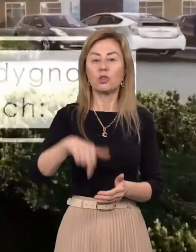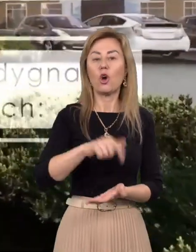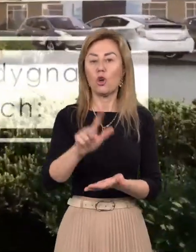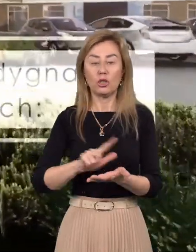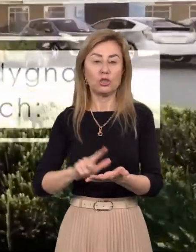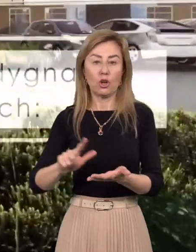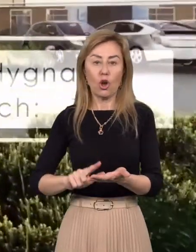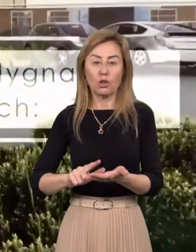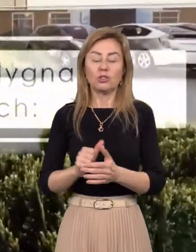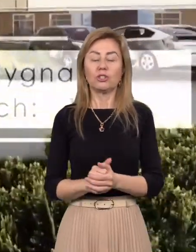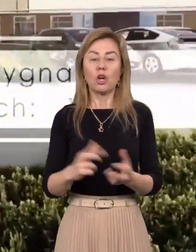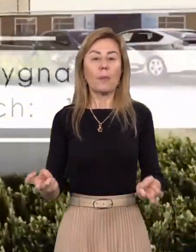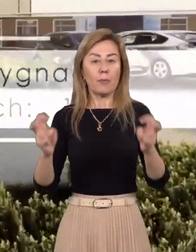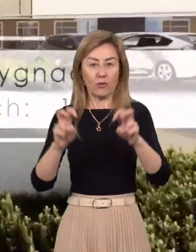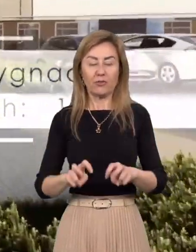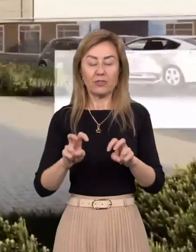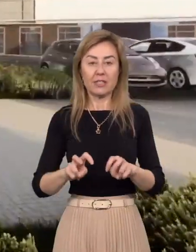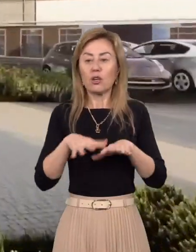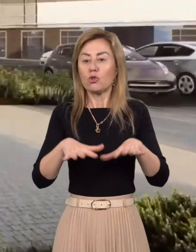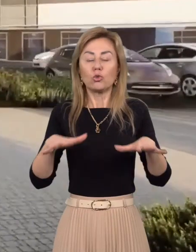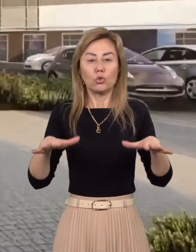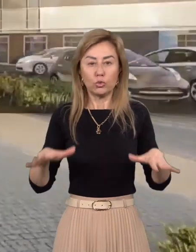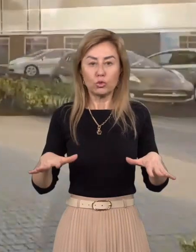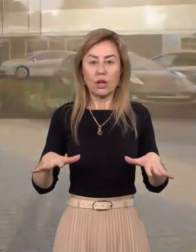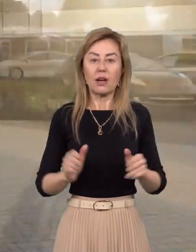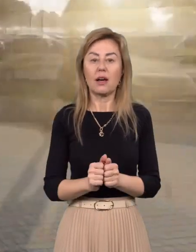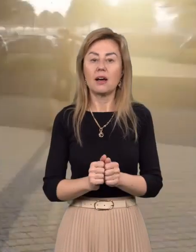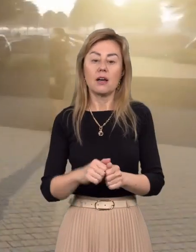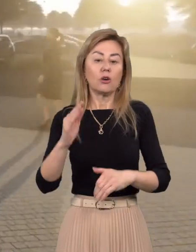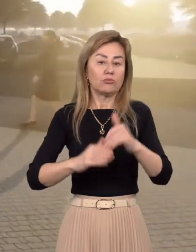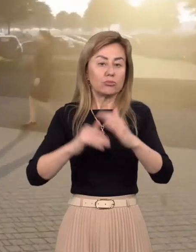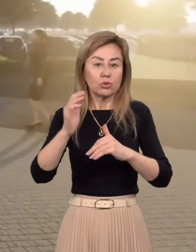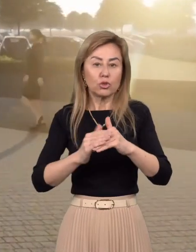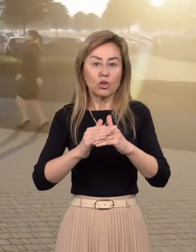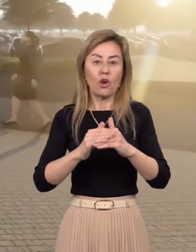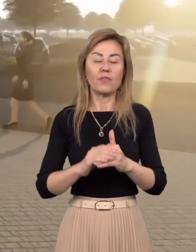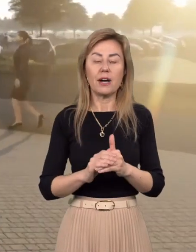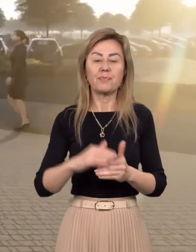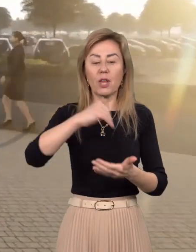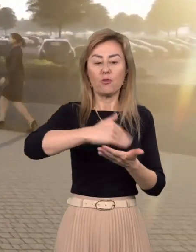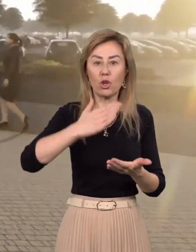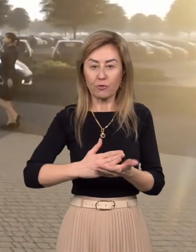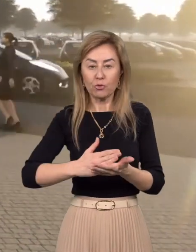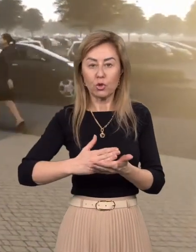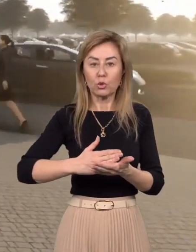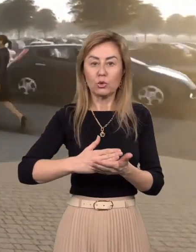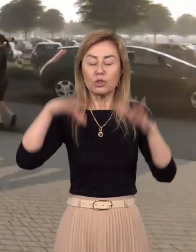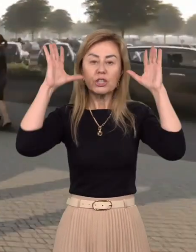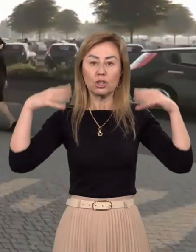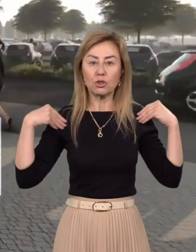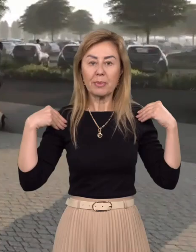Śląsku powstaje bardzo duża inwestycja. Wojewódzki Szpital